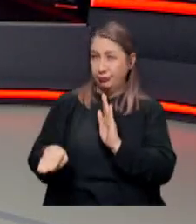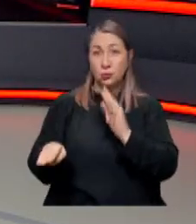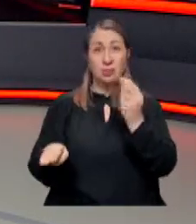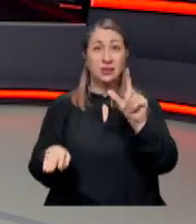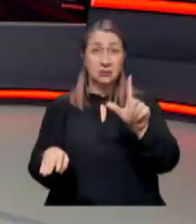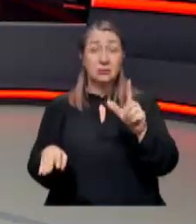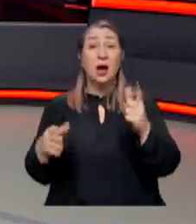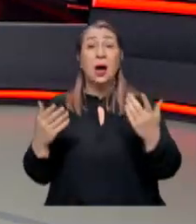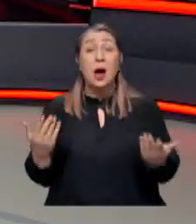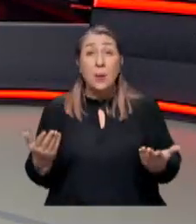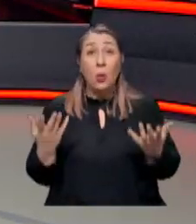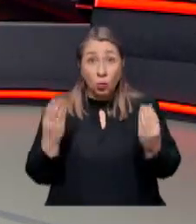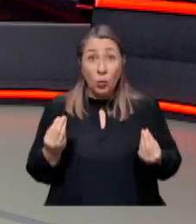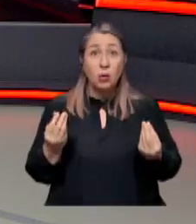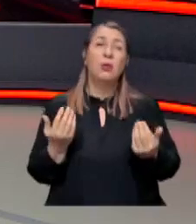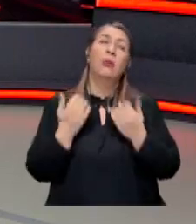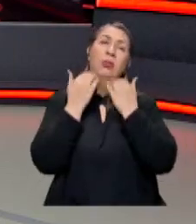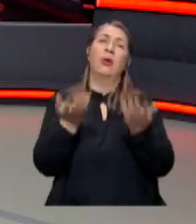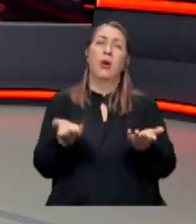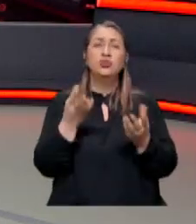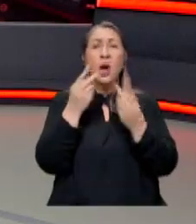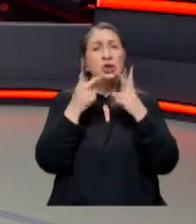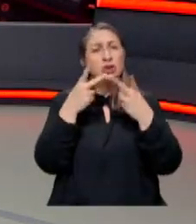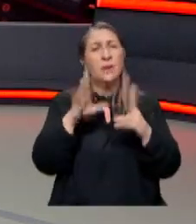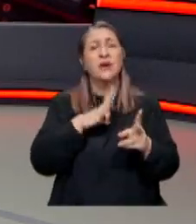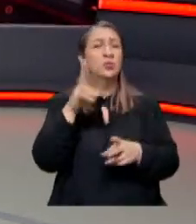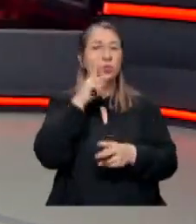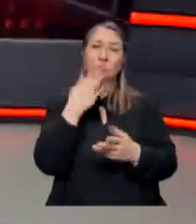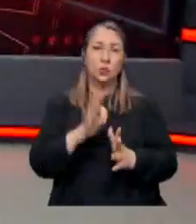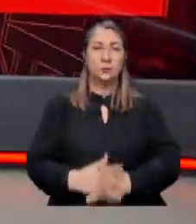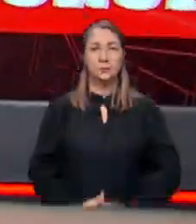ama oluyor mu? Olmuyor. Pek çok açıklama var, sonuç yok.